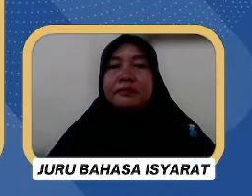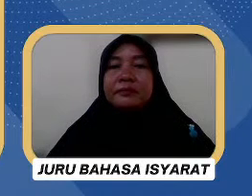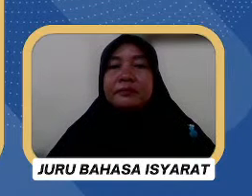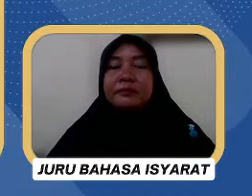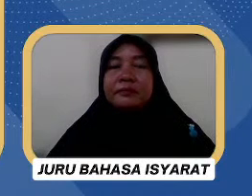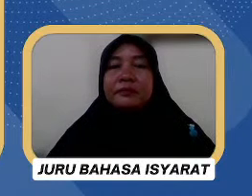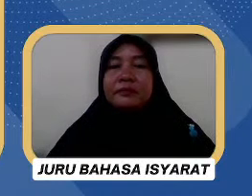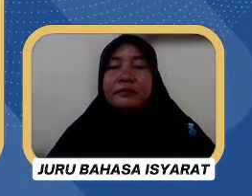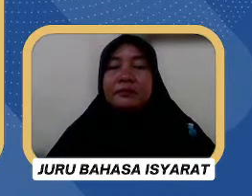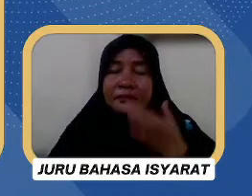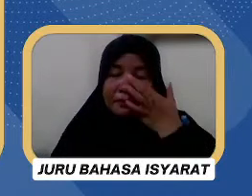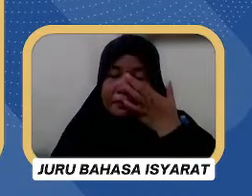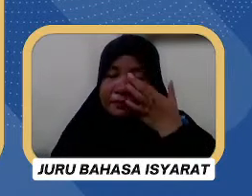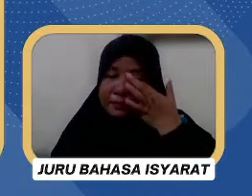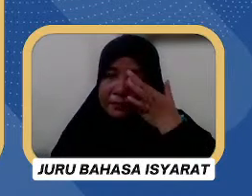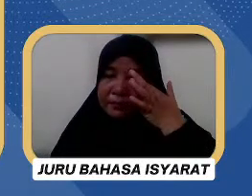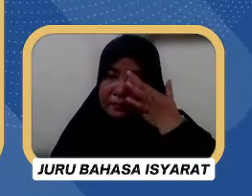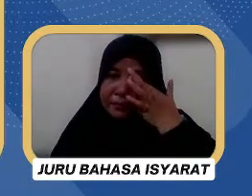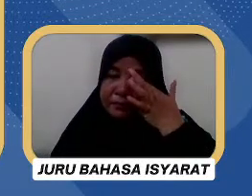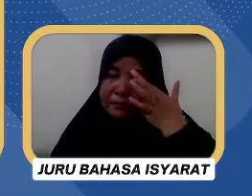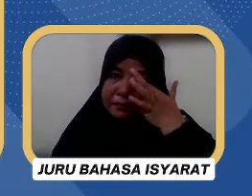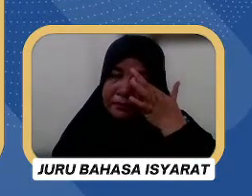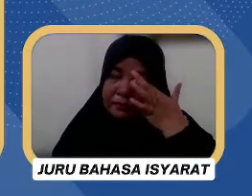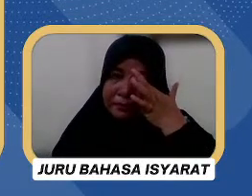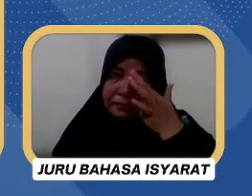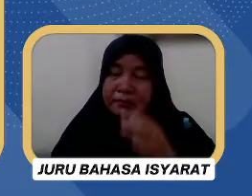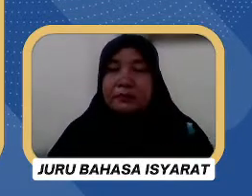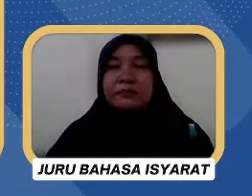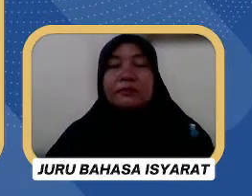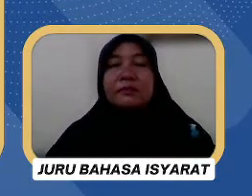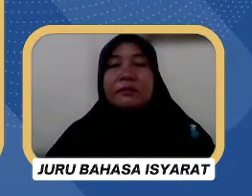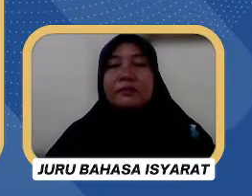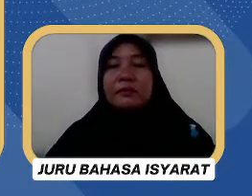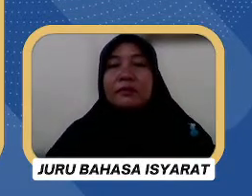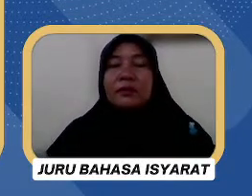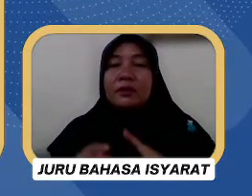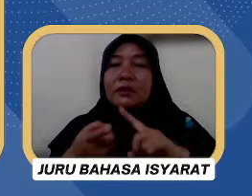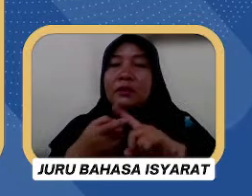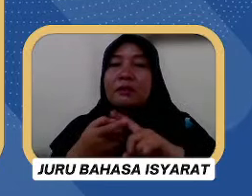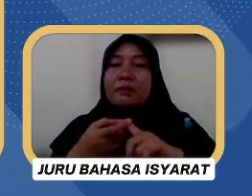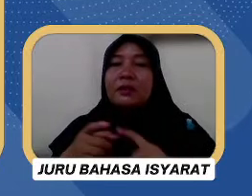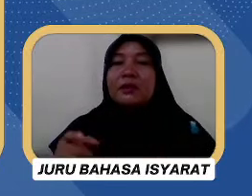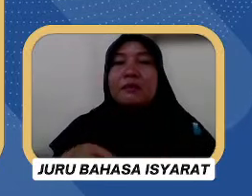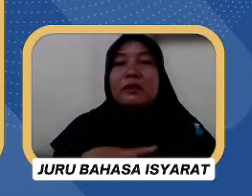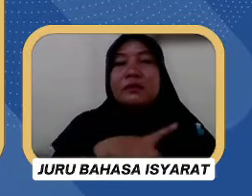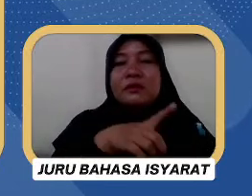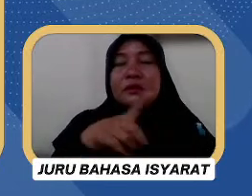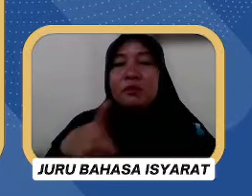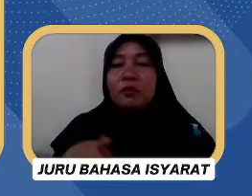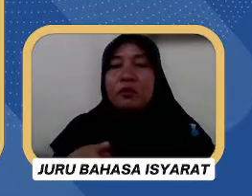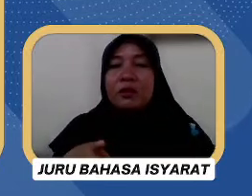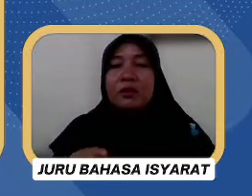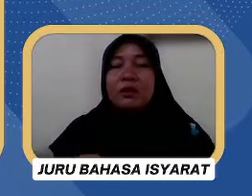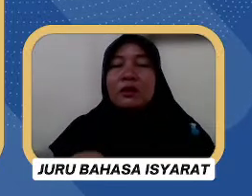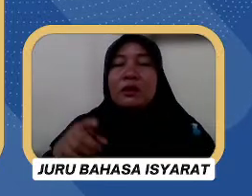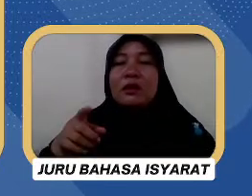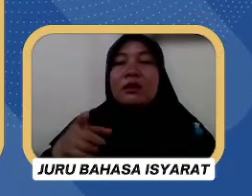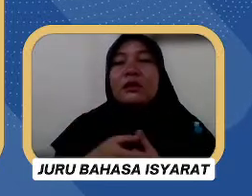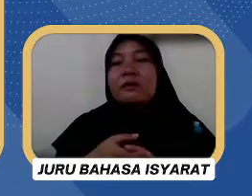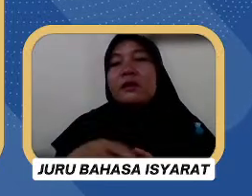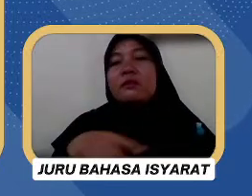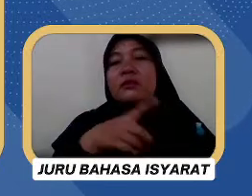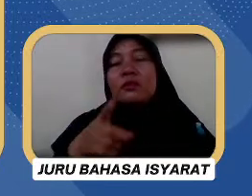media sosial. Akses Instagram, TikTok, YouTube, Twitter, Facebook, dan lain sebagainya. Dan saya yakin teman-teman